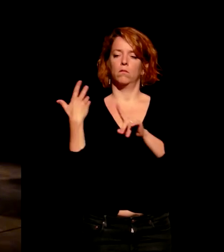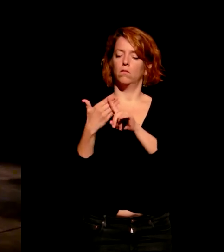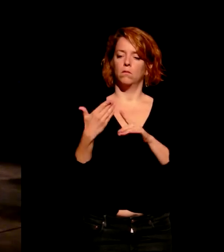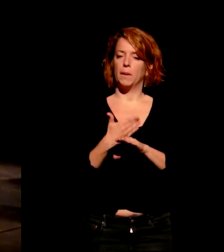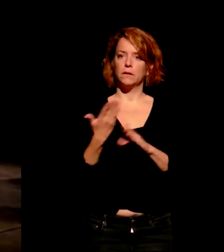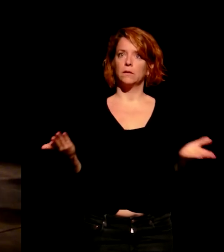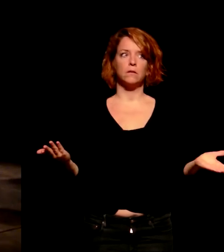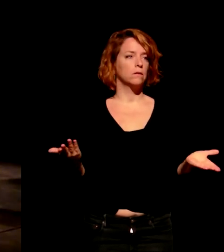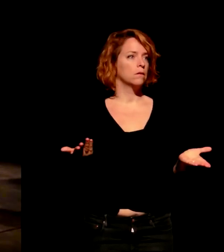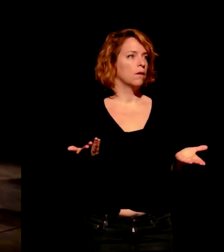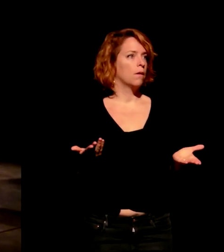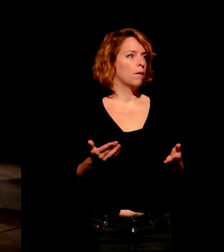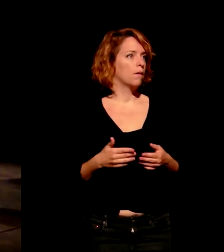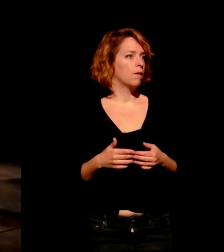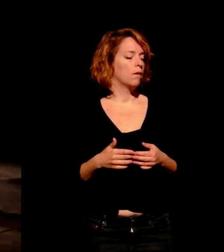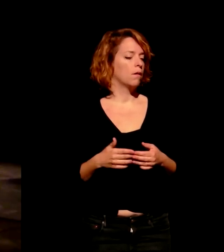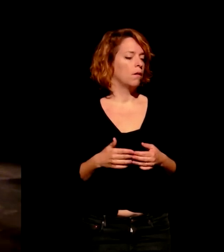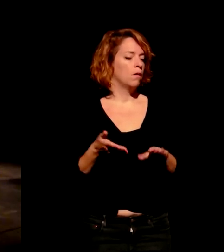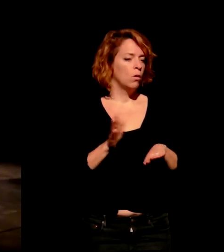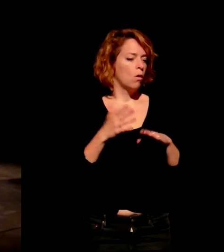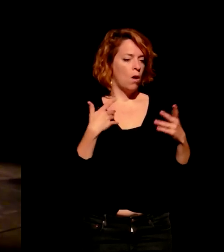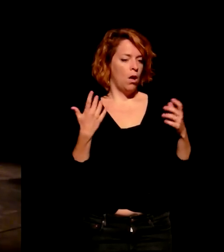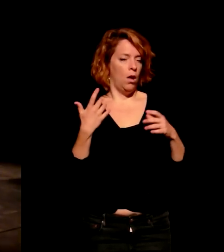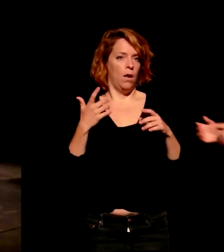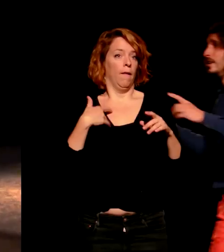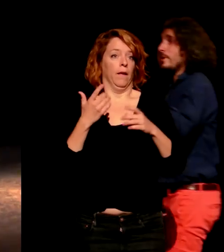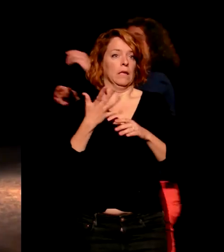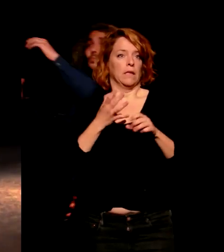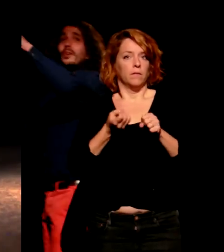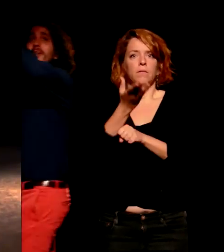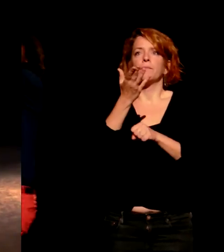je me suis un peu intéressé au racisme, donc je vais essayer de vous partager